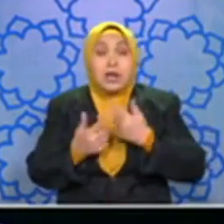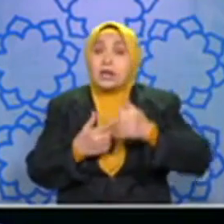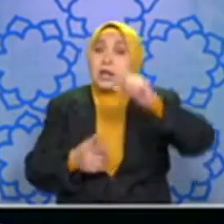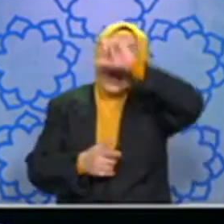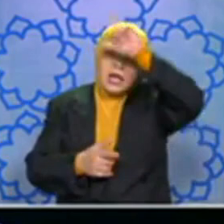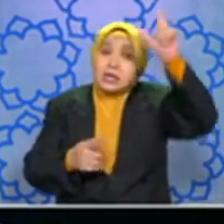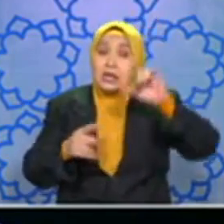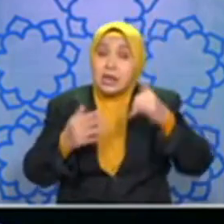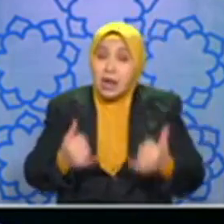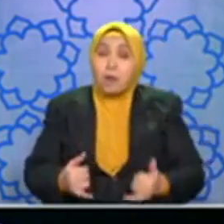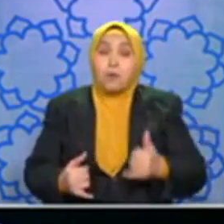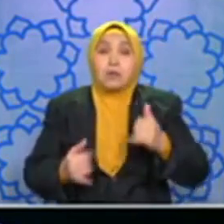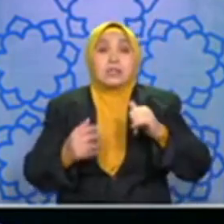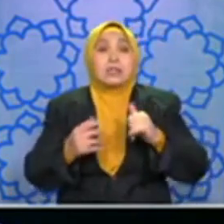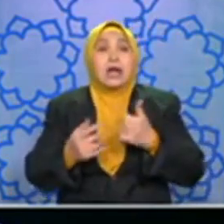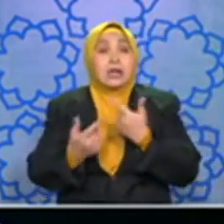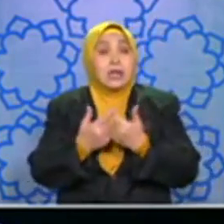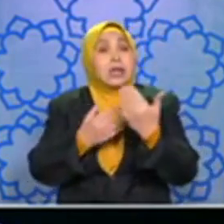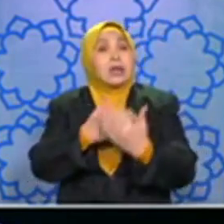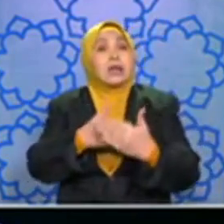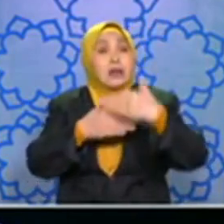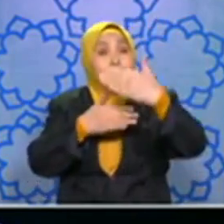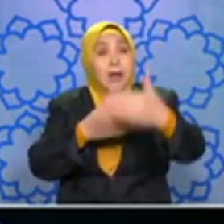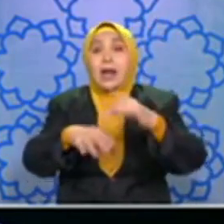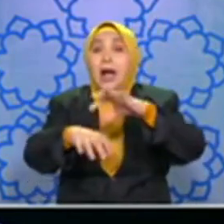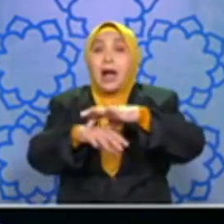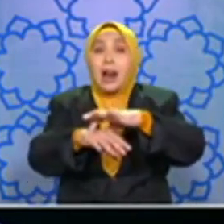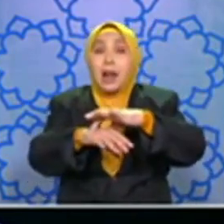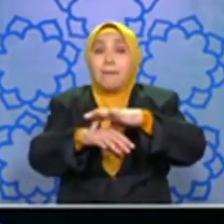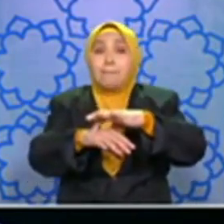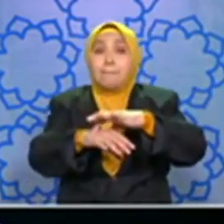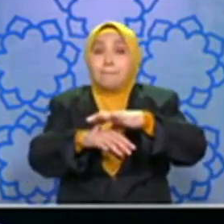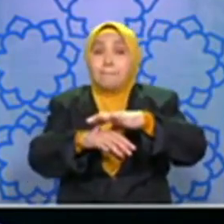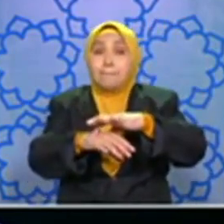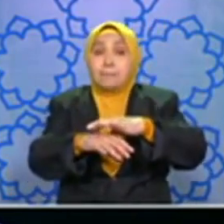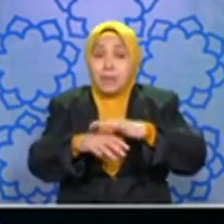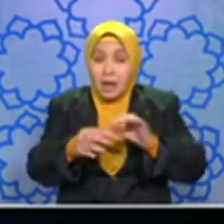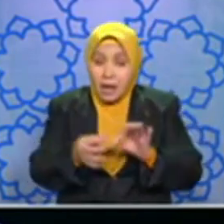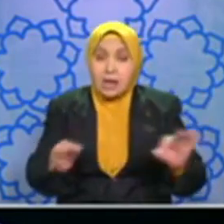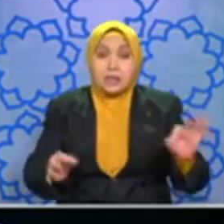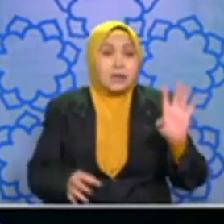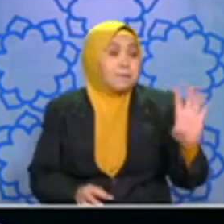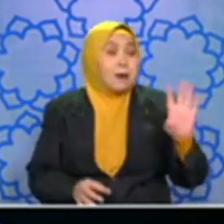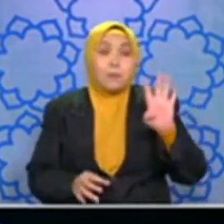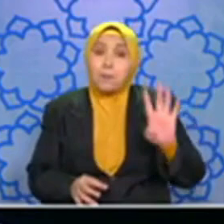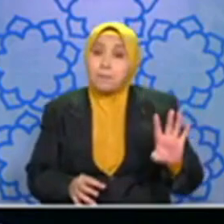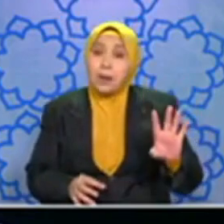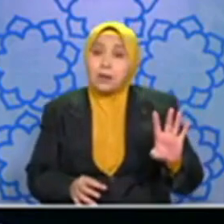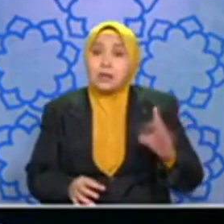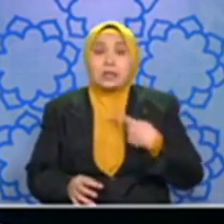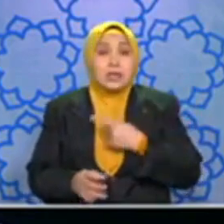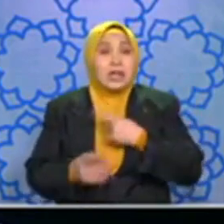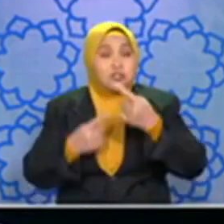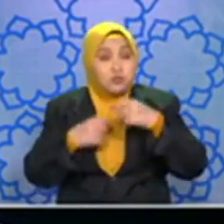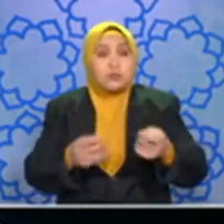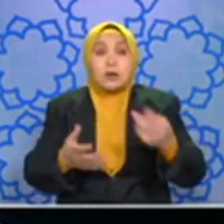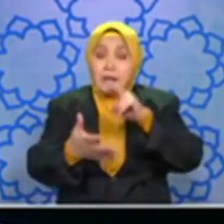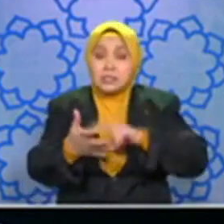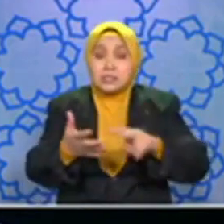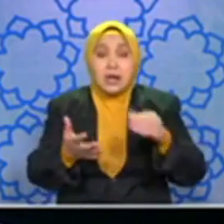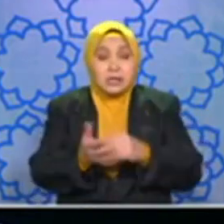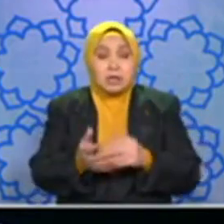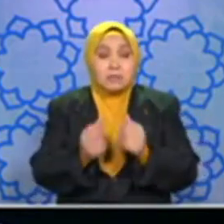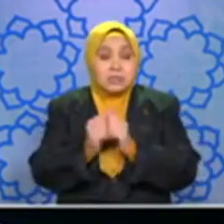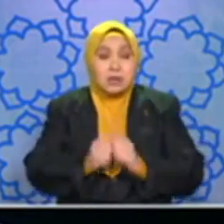Kali ini Allah bawakan sumber daripada depan, Ustaz. Alam cakrawala. Ayat yang ke-44. Kita nak cuba baca sekali lagi bersama